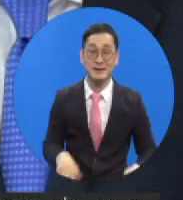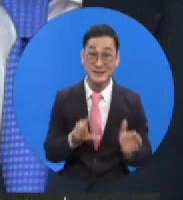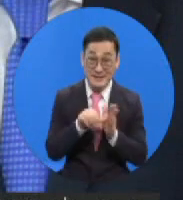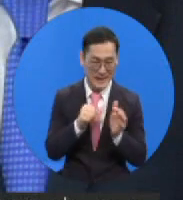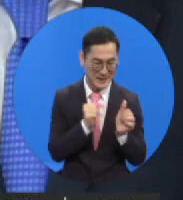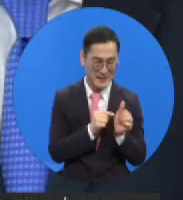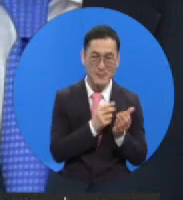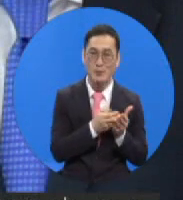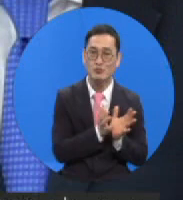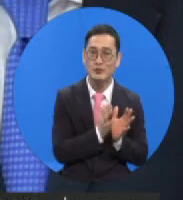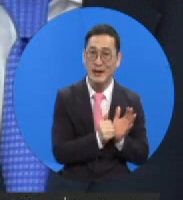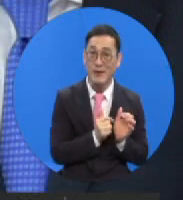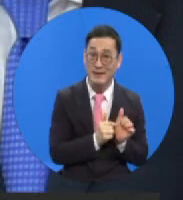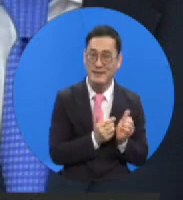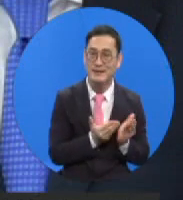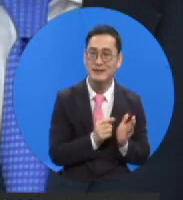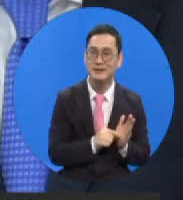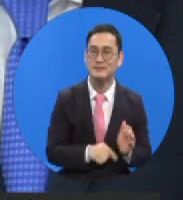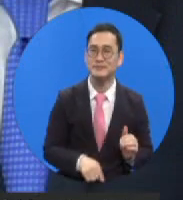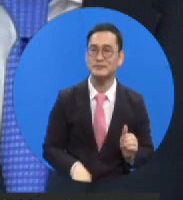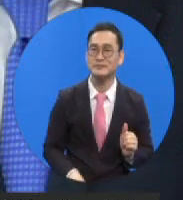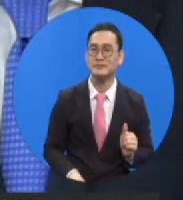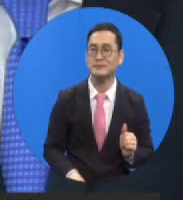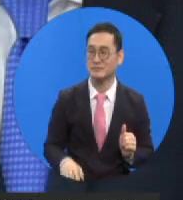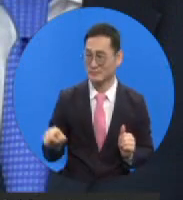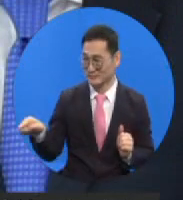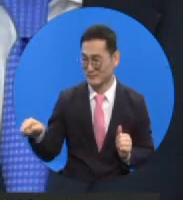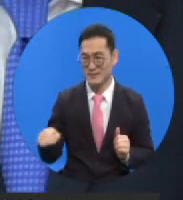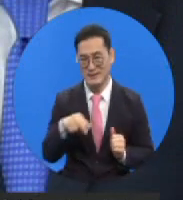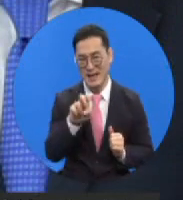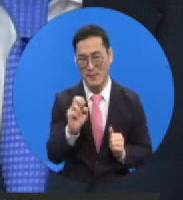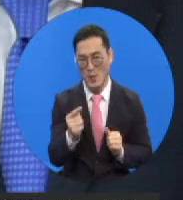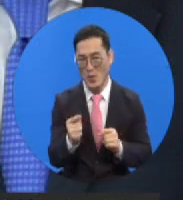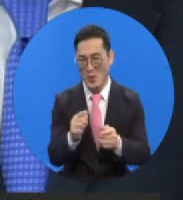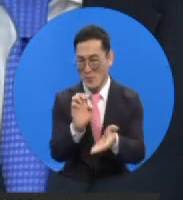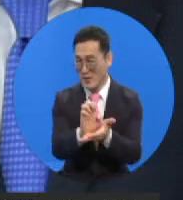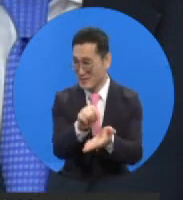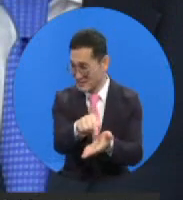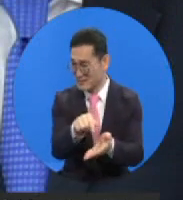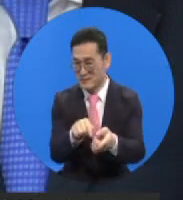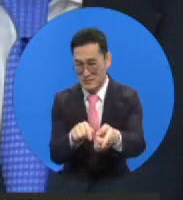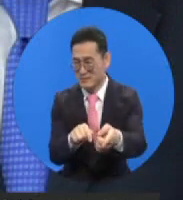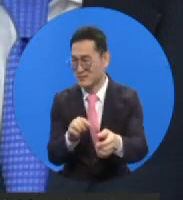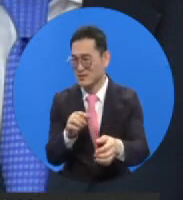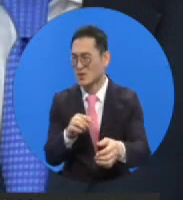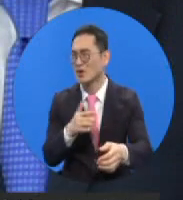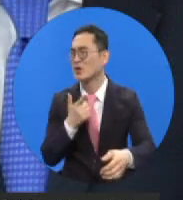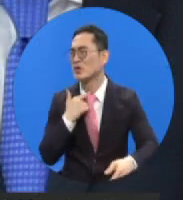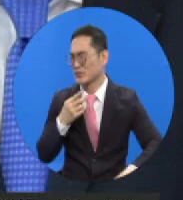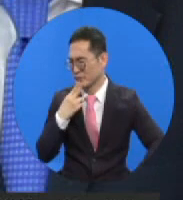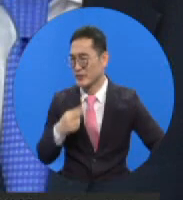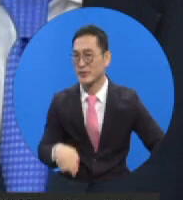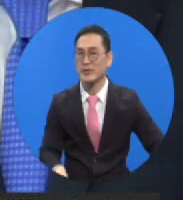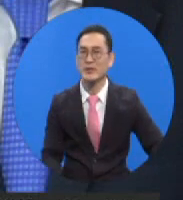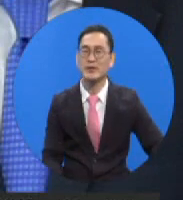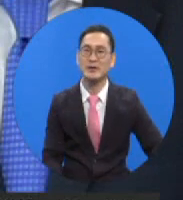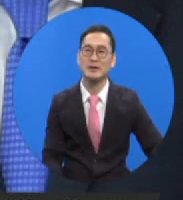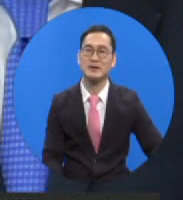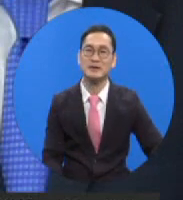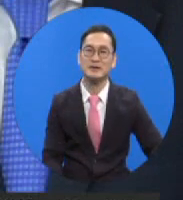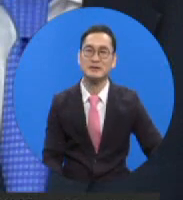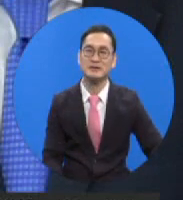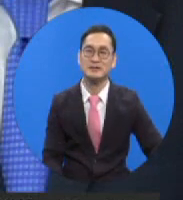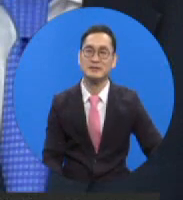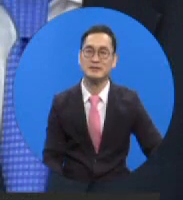이렇게 인터뷰합니다. 윤 총장은 사모펀드는 사기꾼들이 하는 거다. 어떻게 민정수석이 그런 걸 할 수 있느냐라는 얘기만 반복했다. 강한 어조로 조국 전